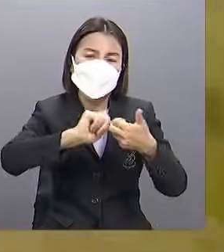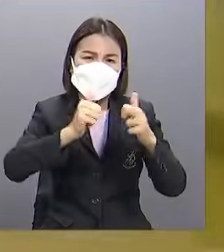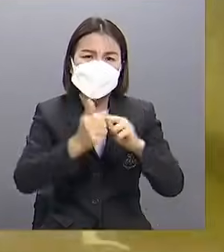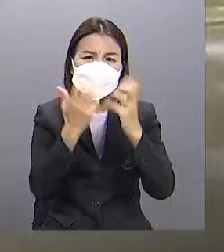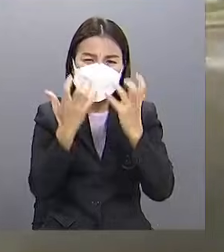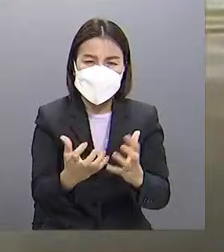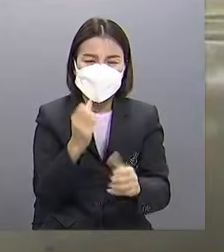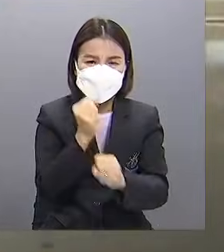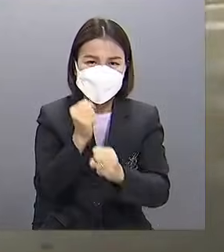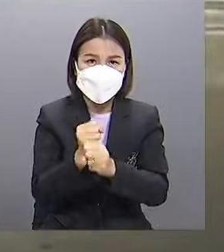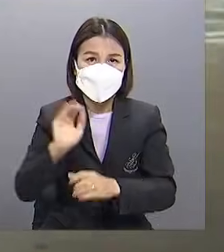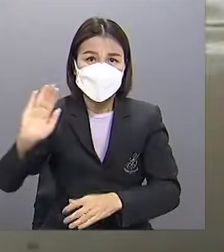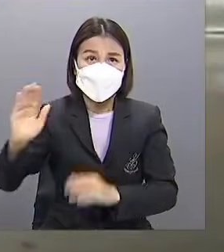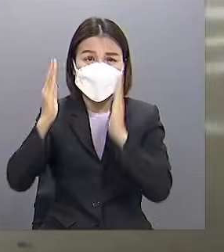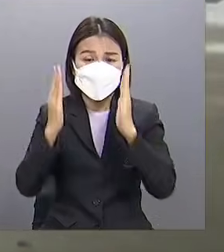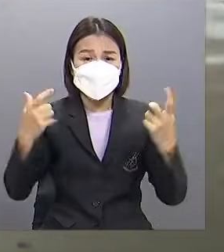กิจของเจ้าหน้าที